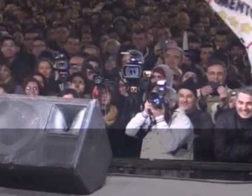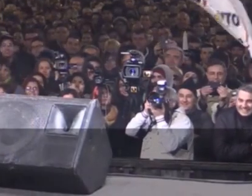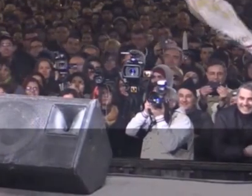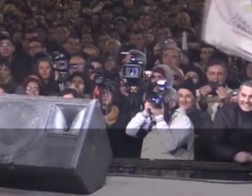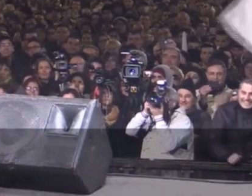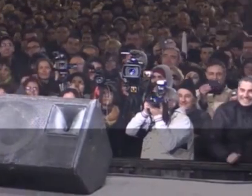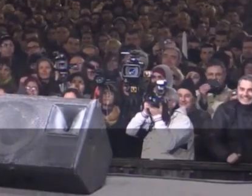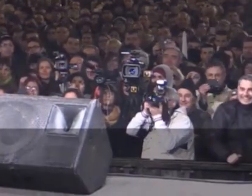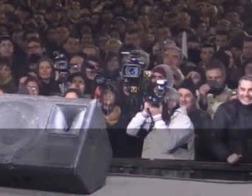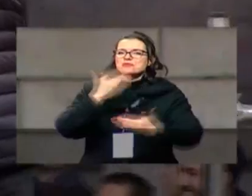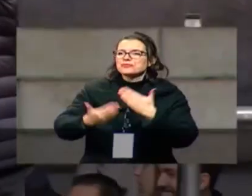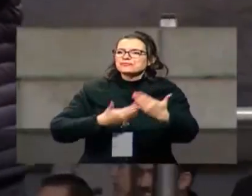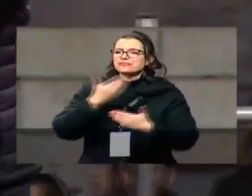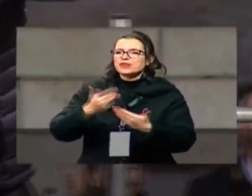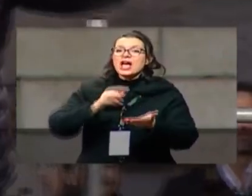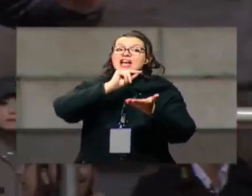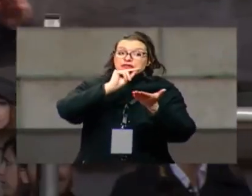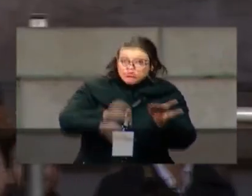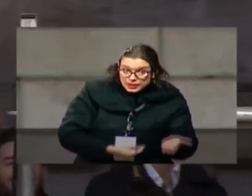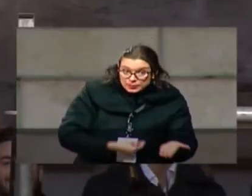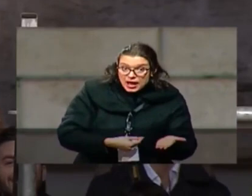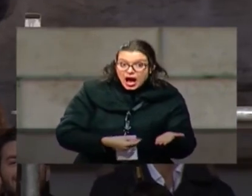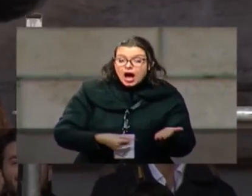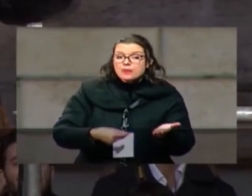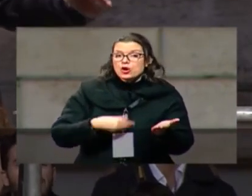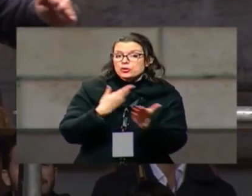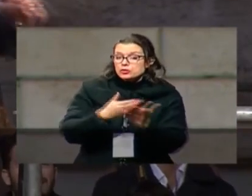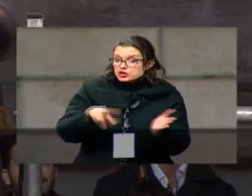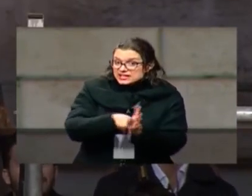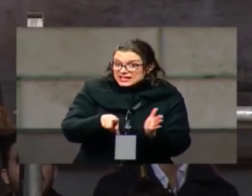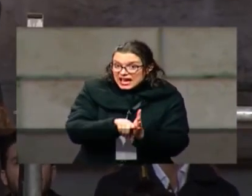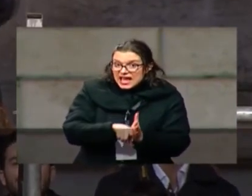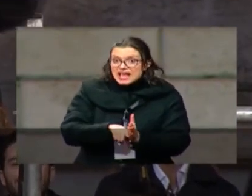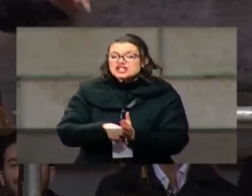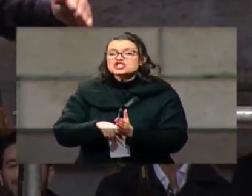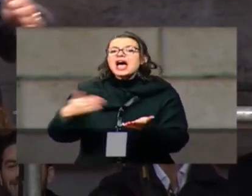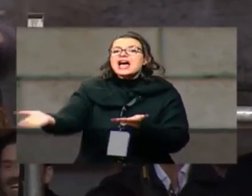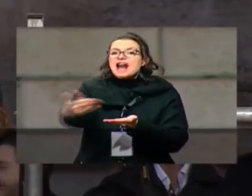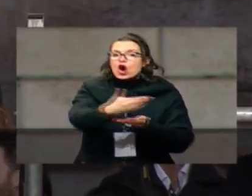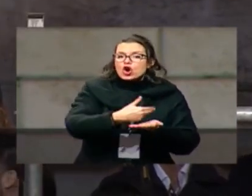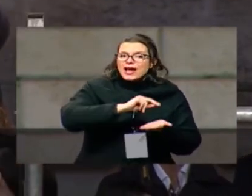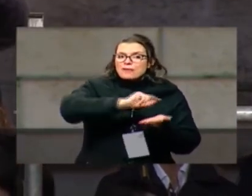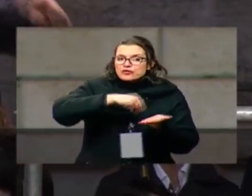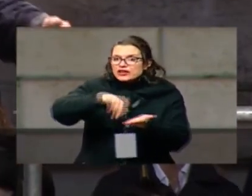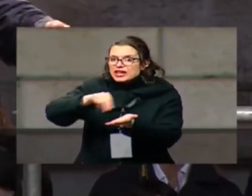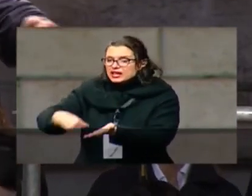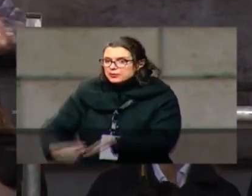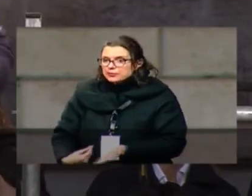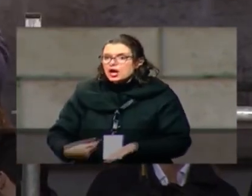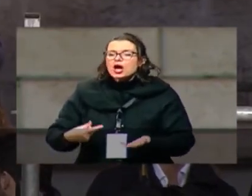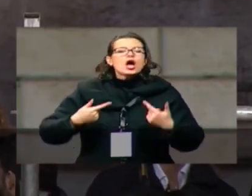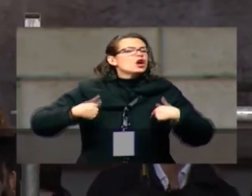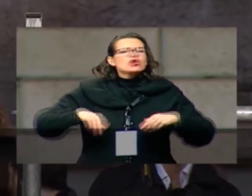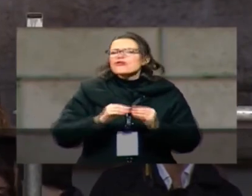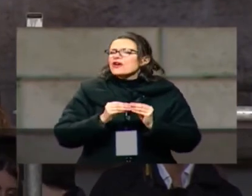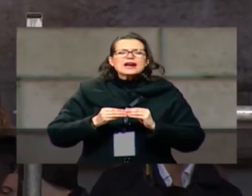andiamo andiamo Firmiamo i referendum prendiamo le firme andiamo avanti faremo il possibile